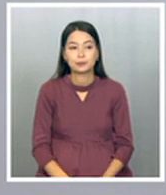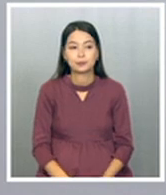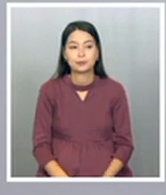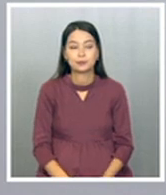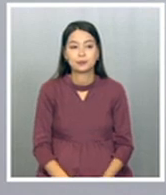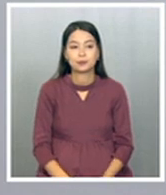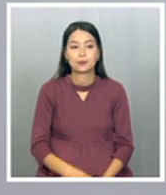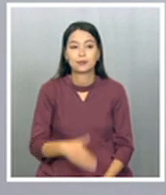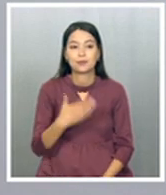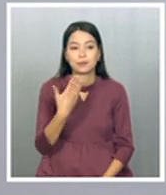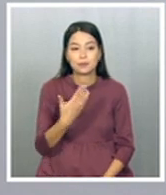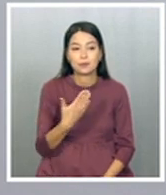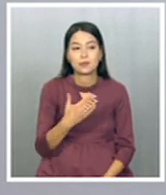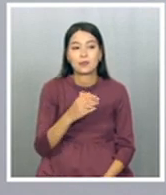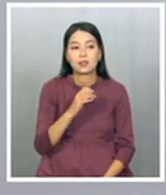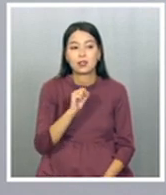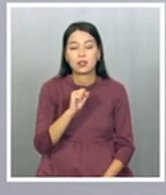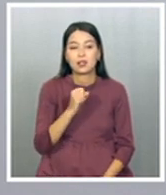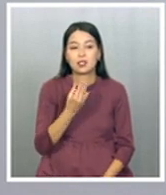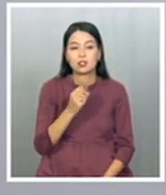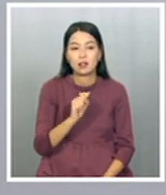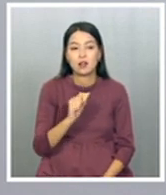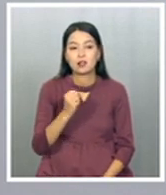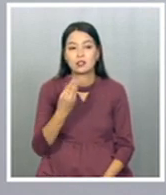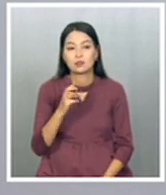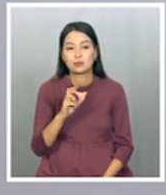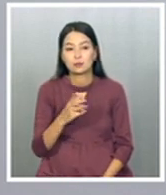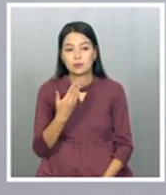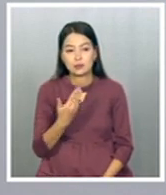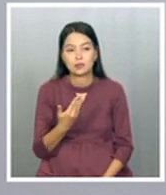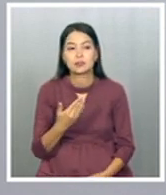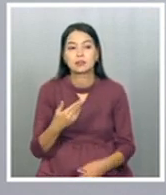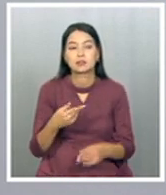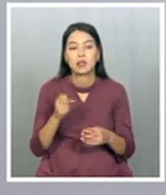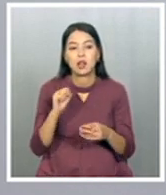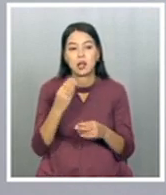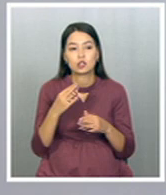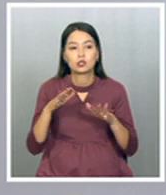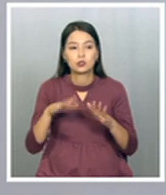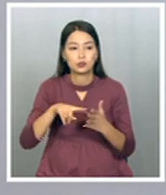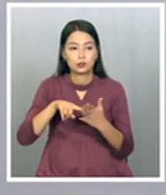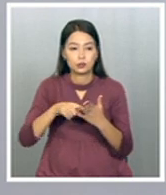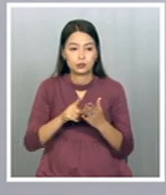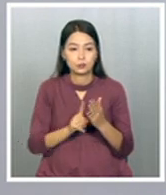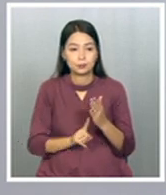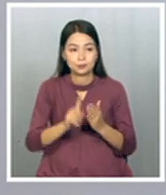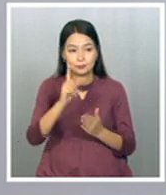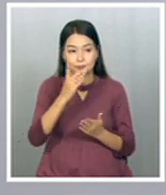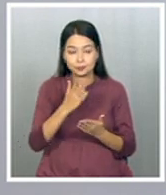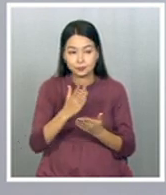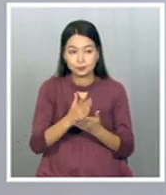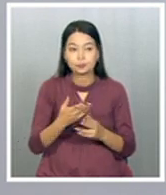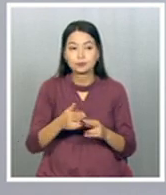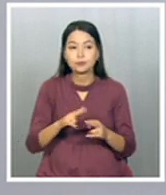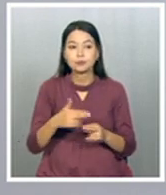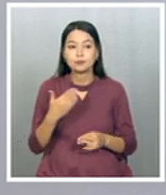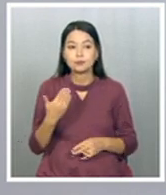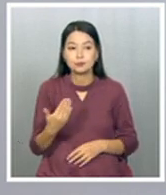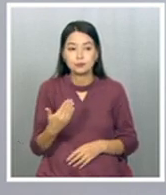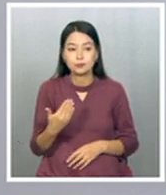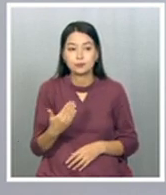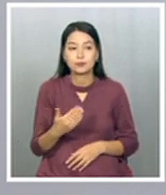Осындағы HA мен HB түзуі H нүктесінде қиылсын. Олай болса, бізде